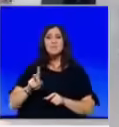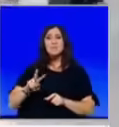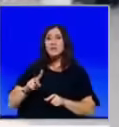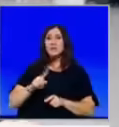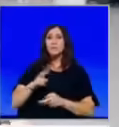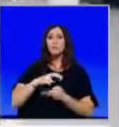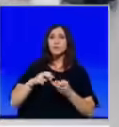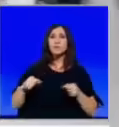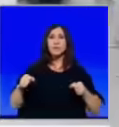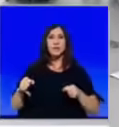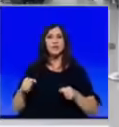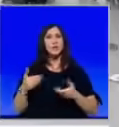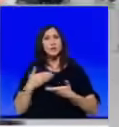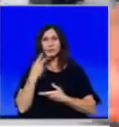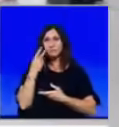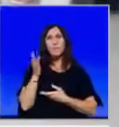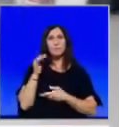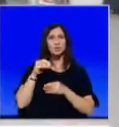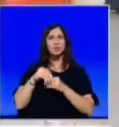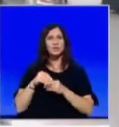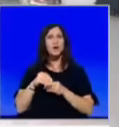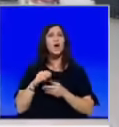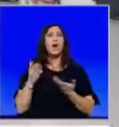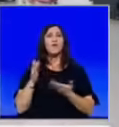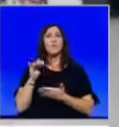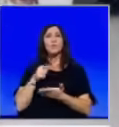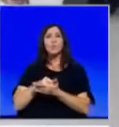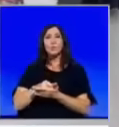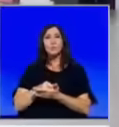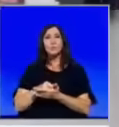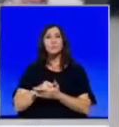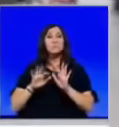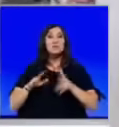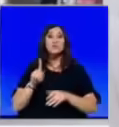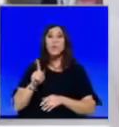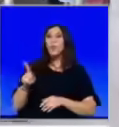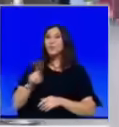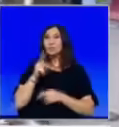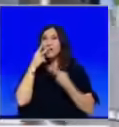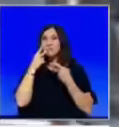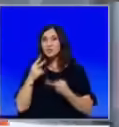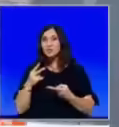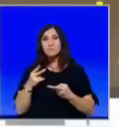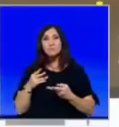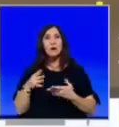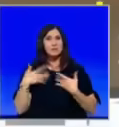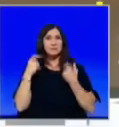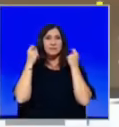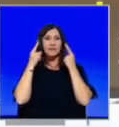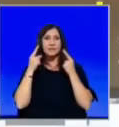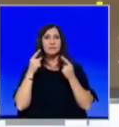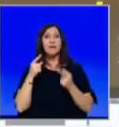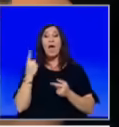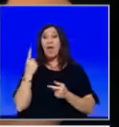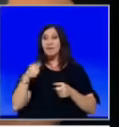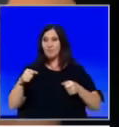предавания, интересно ми изглежда. Да, бих участвал. Какво бихте си купил? Нещо, което не виждам, да искам за изненадата. За да мине един